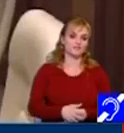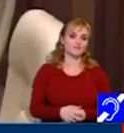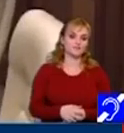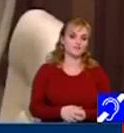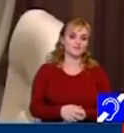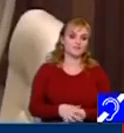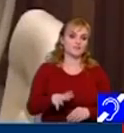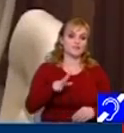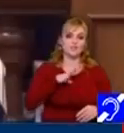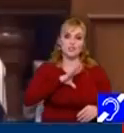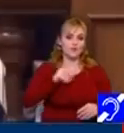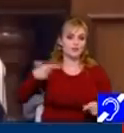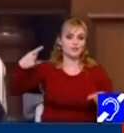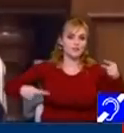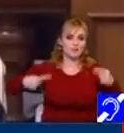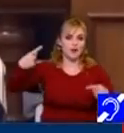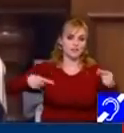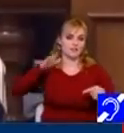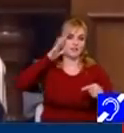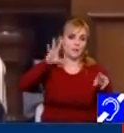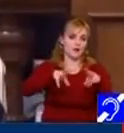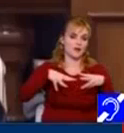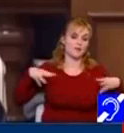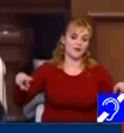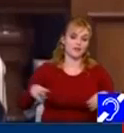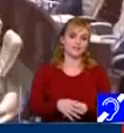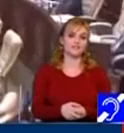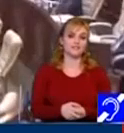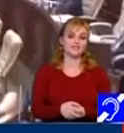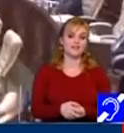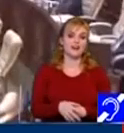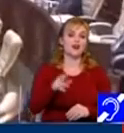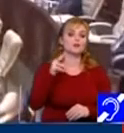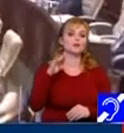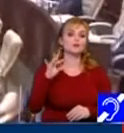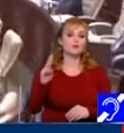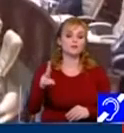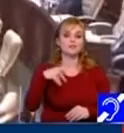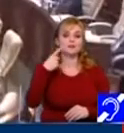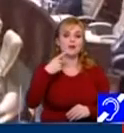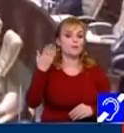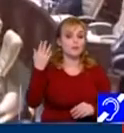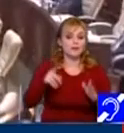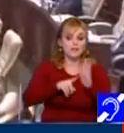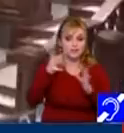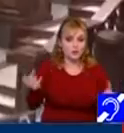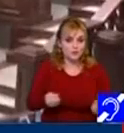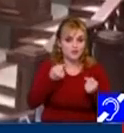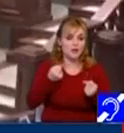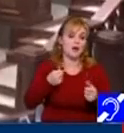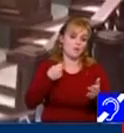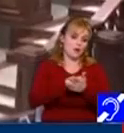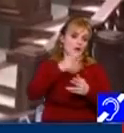dezbaterilor în plen. Inițiativa lui Dodon a fost susținută chiar și de deputații guvernării, care anterior nu au susținut-o în comisie. Prin